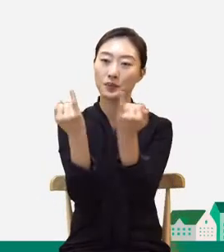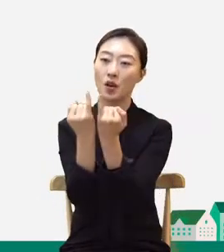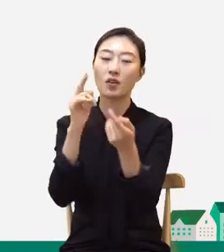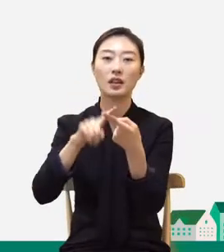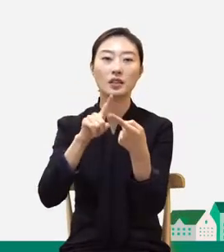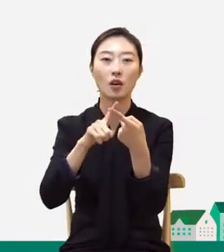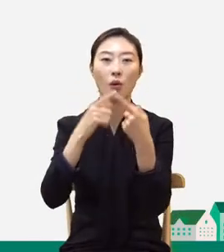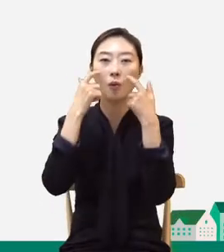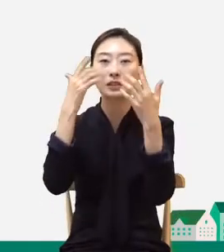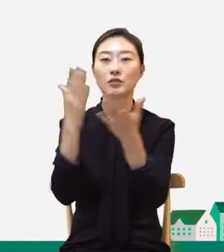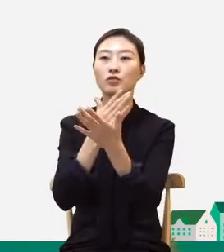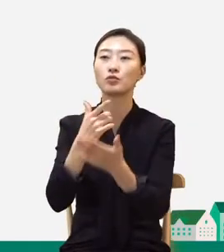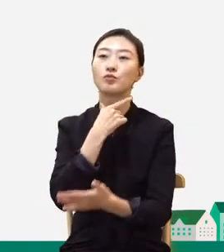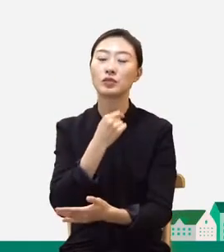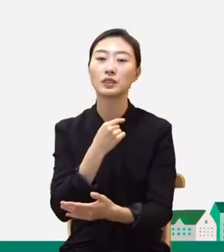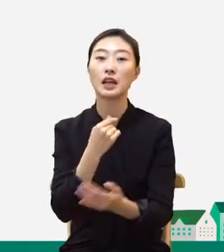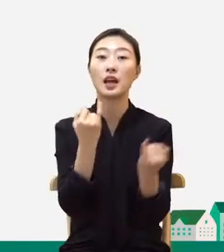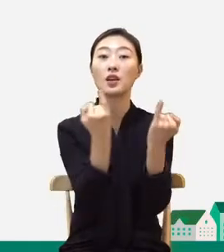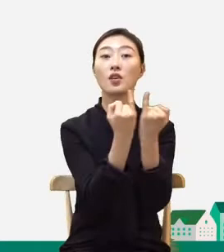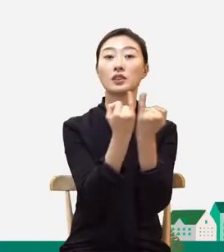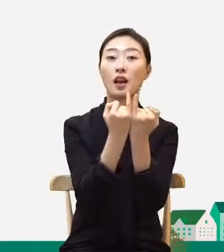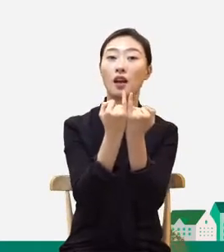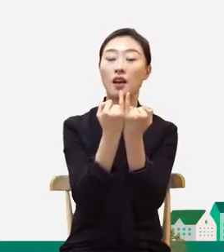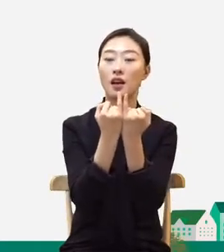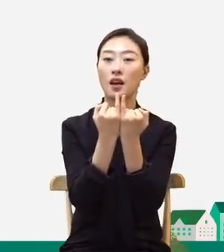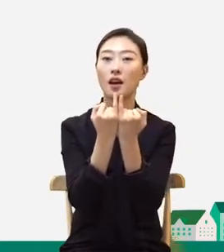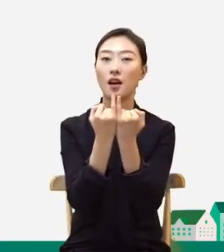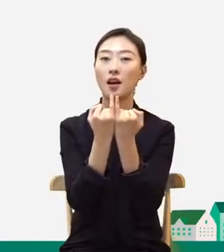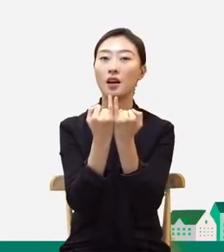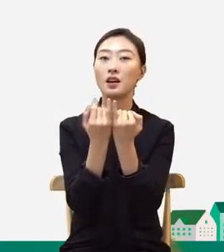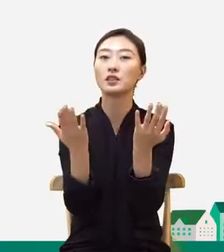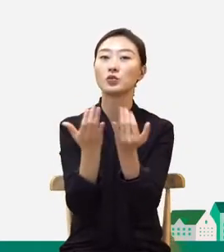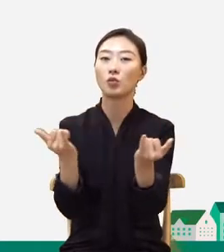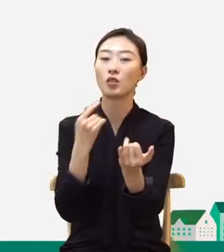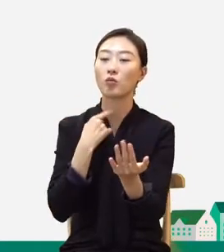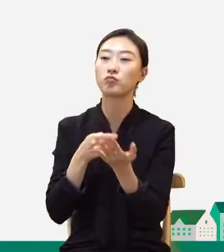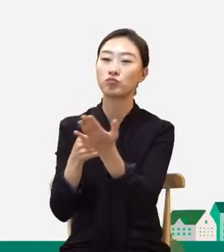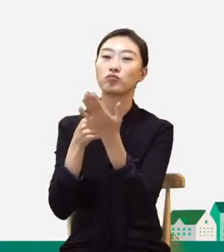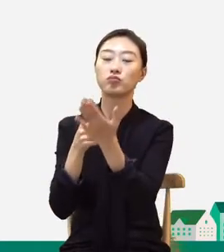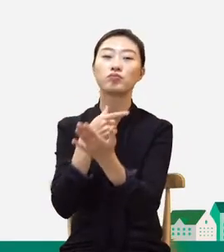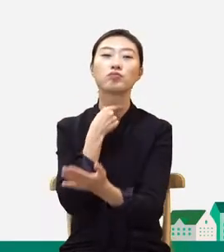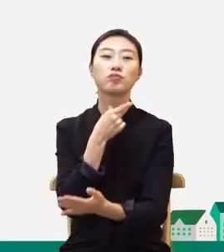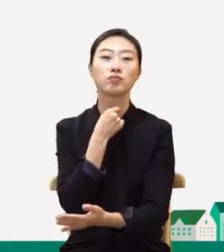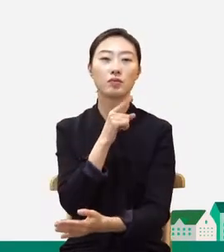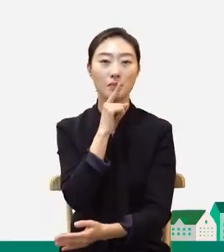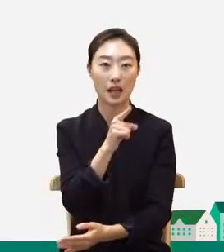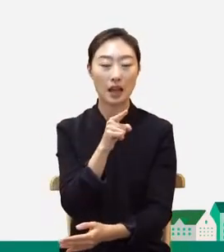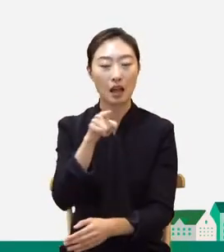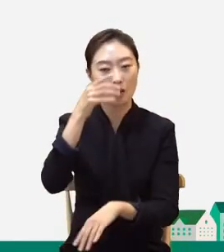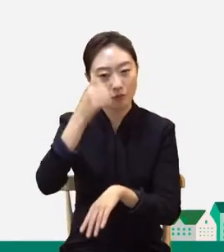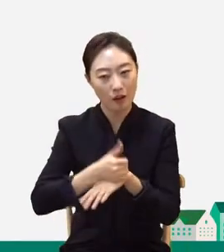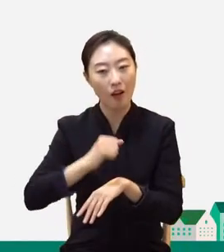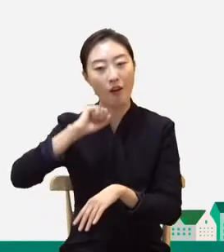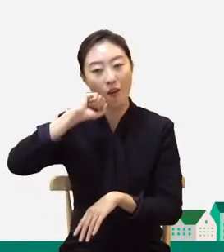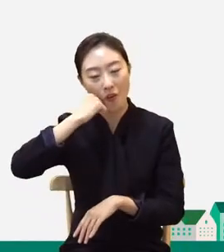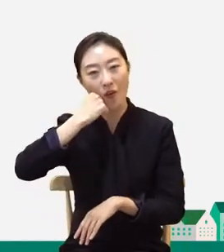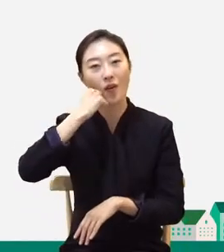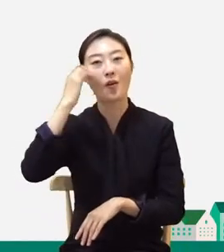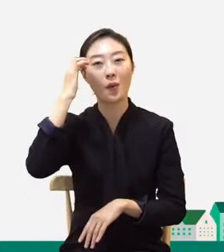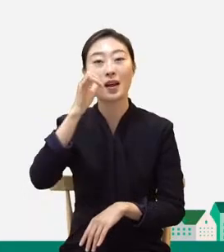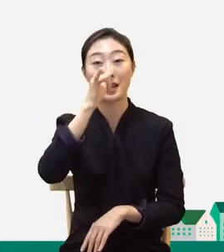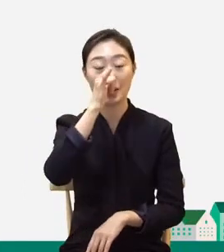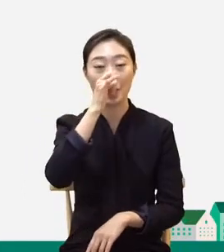욕구를 보이셨는데 여자 동료 지원가를 원하셨어요. 대체로. 그래서 이로 인한 어려움이 있었고요. 또